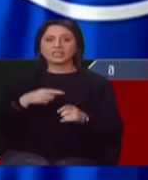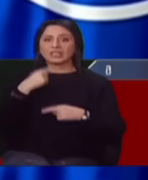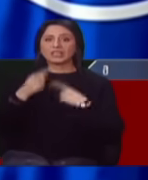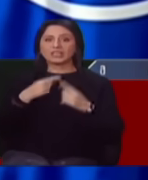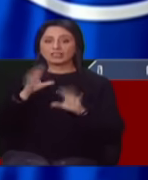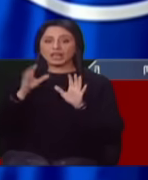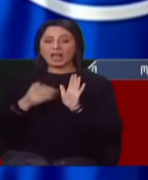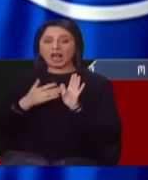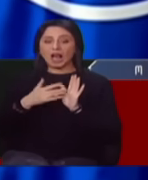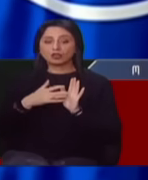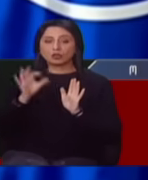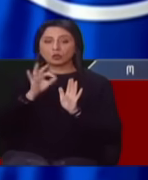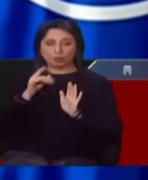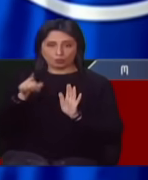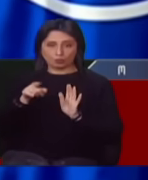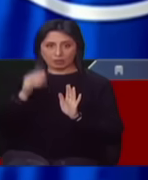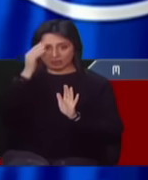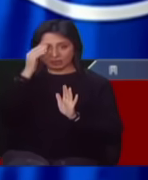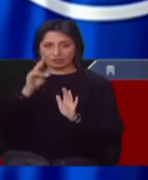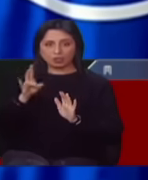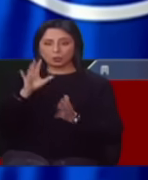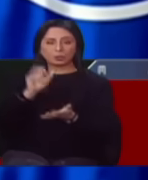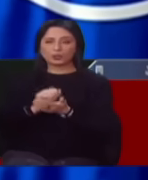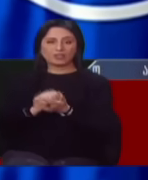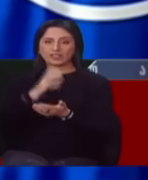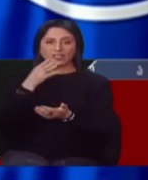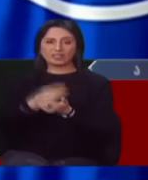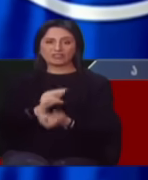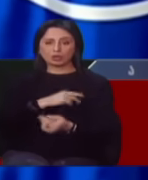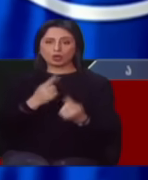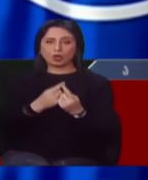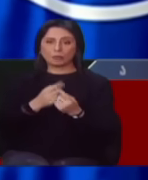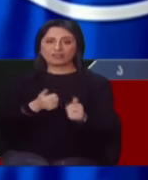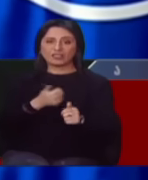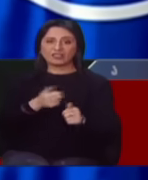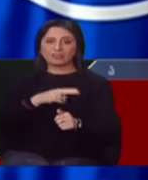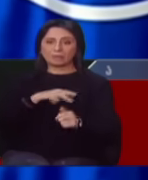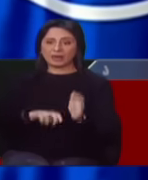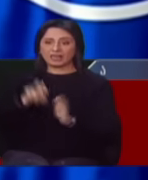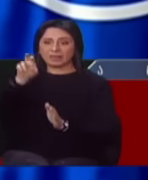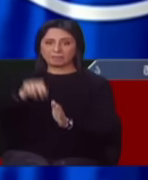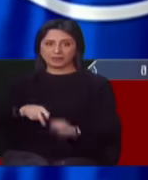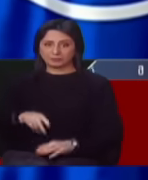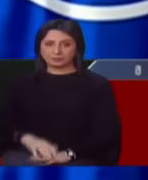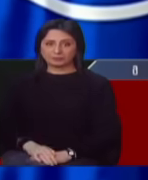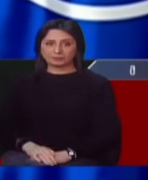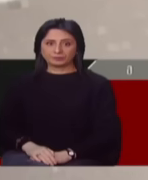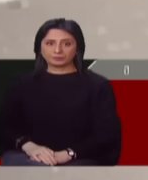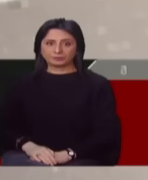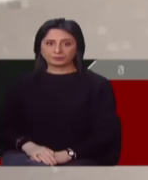ილაპარაკონ კანონზე, კანონის არსზე და ნუ დაკავდებიან თავიანთი კოლეგების ზდევნის პარლამენტის კიბეებზე აღმა და